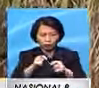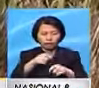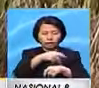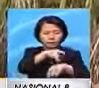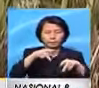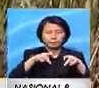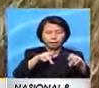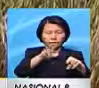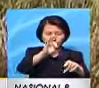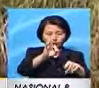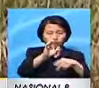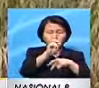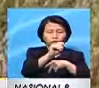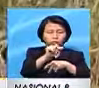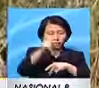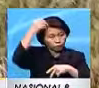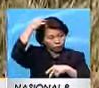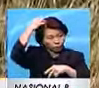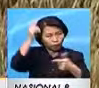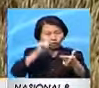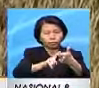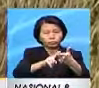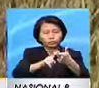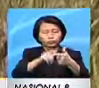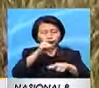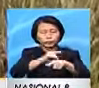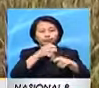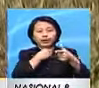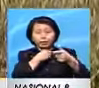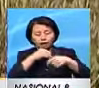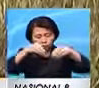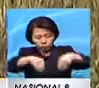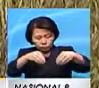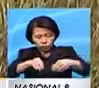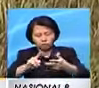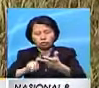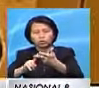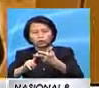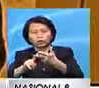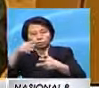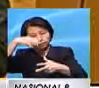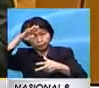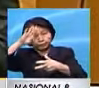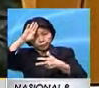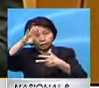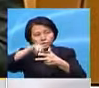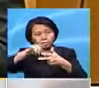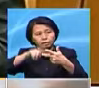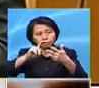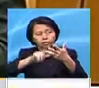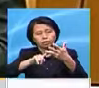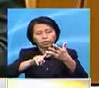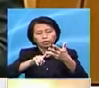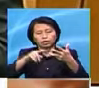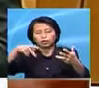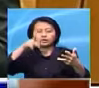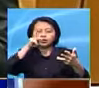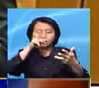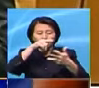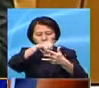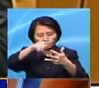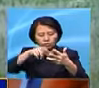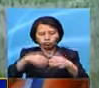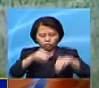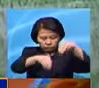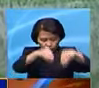semilan Tanjung Karang Selangor cenderong Balai di Perak Kampung Hutani di pendang